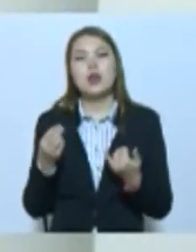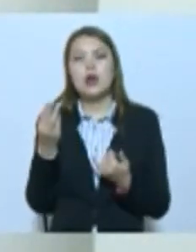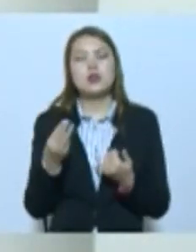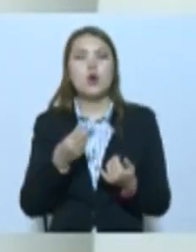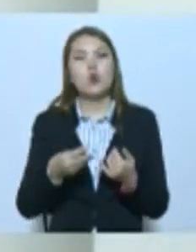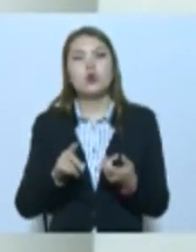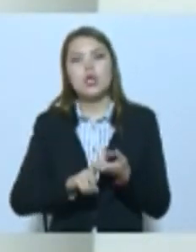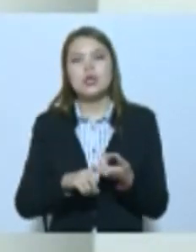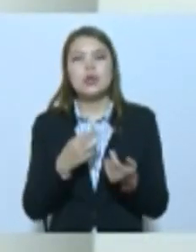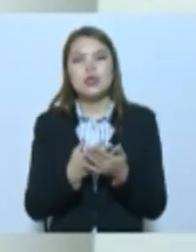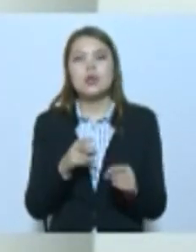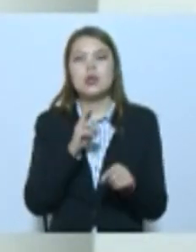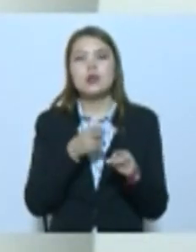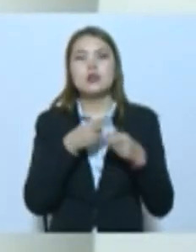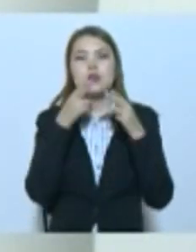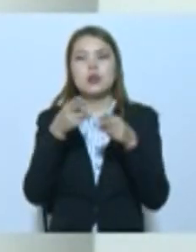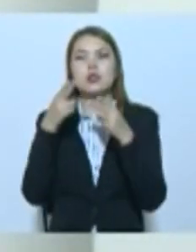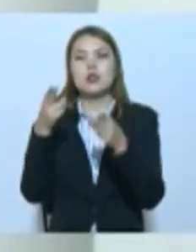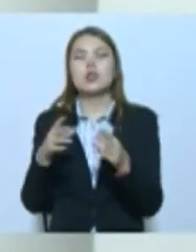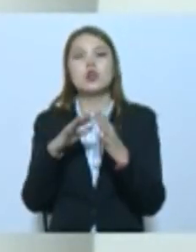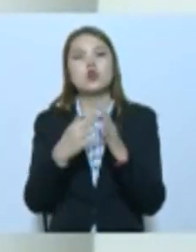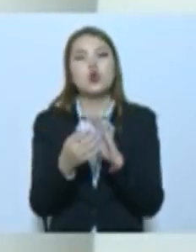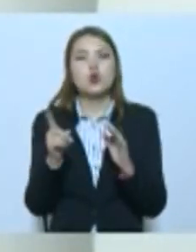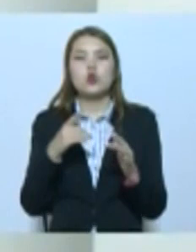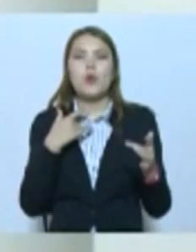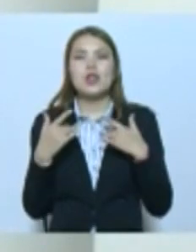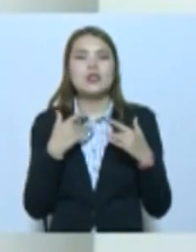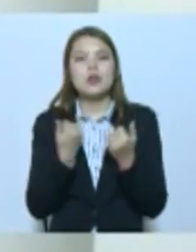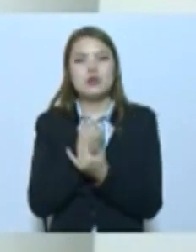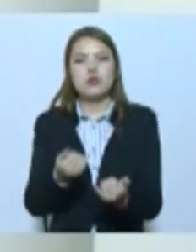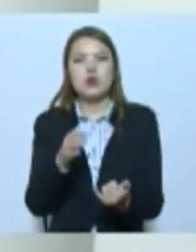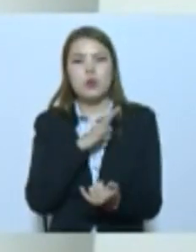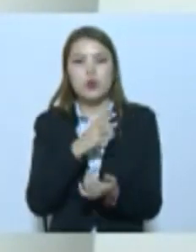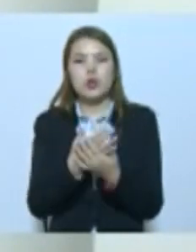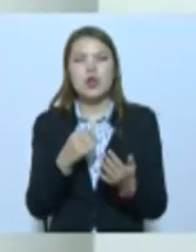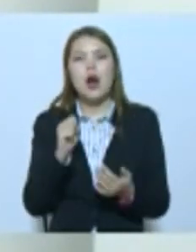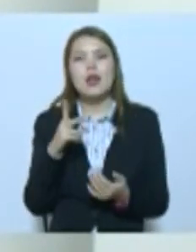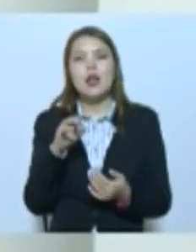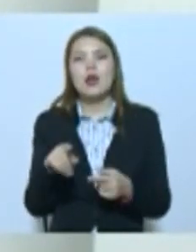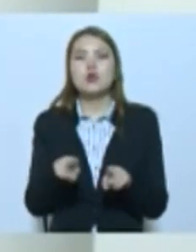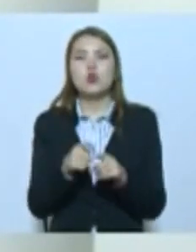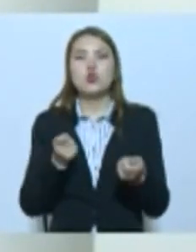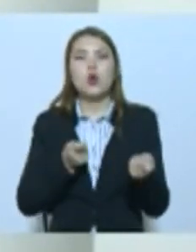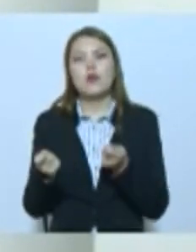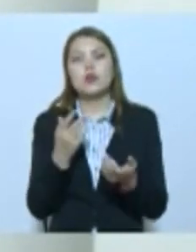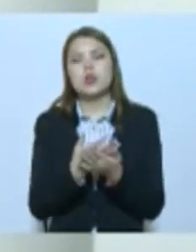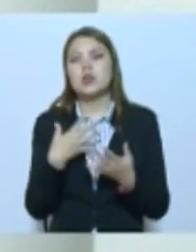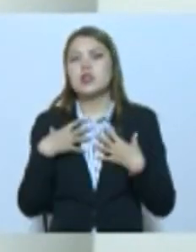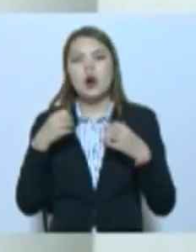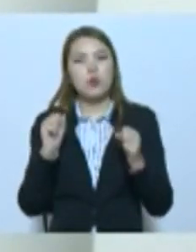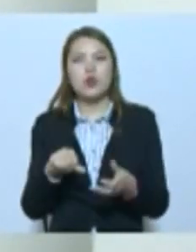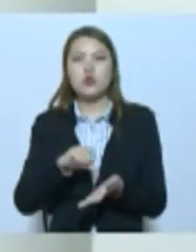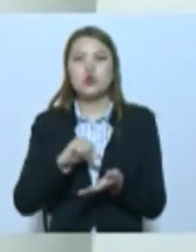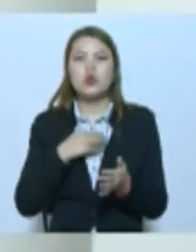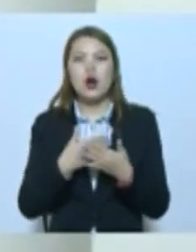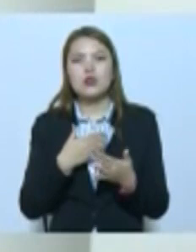рамках этого проекта мы посетили многие районы и села, дали там концерты. В этом отношении Алия также вносит свой большой вклад. Примерно год назад